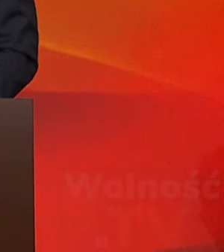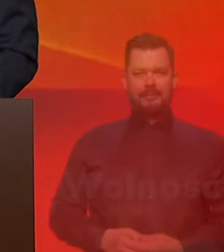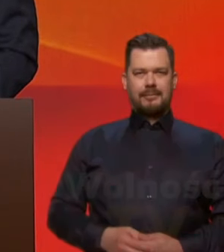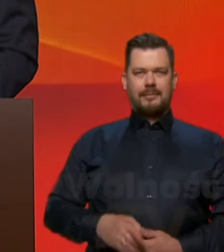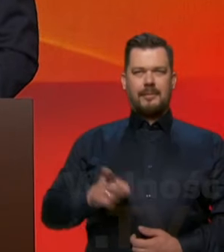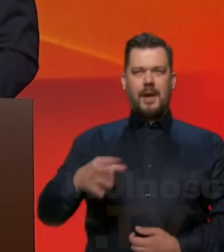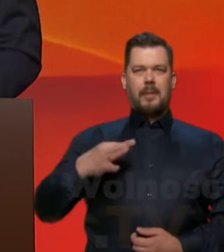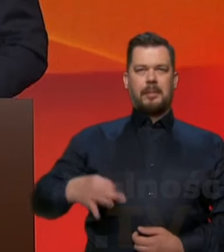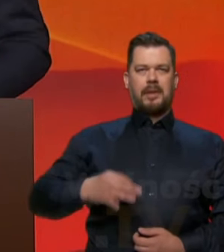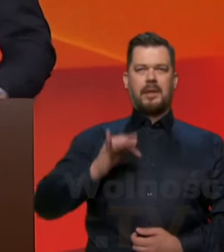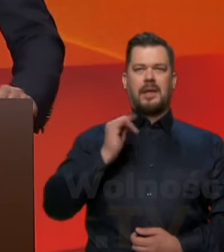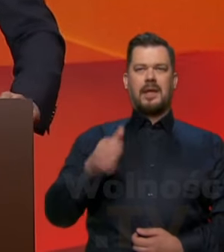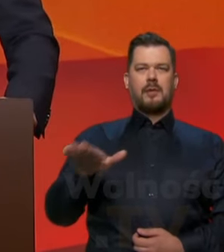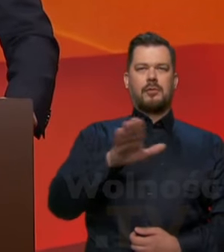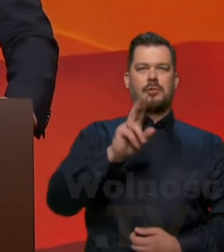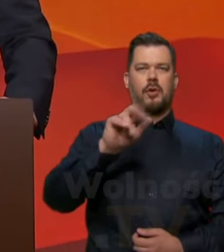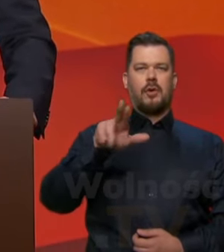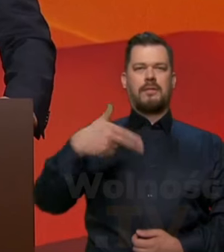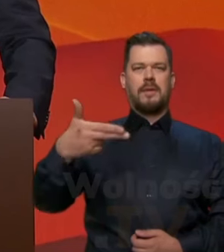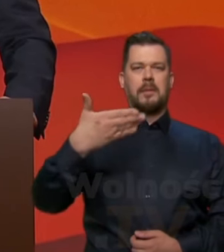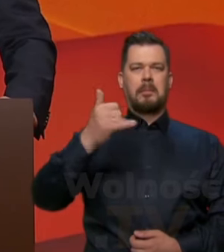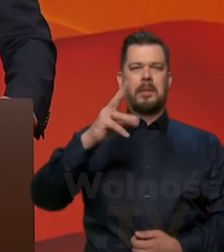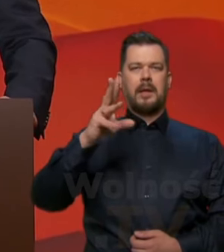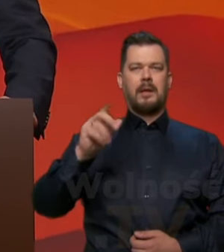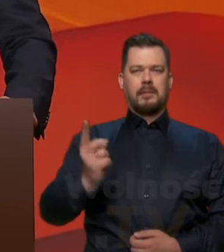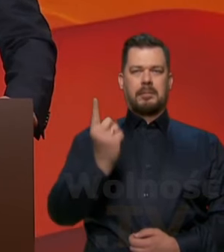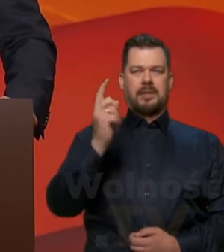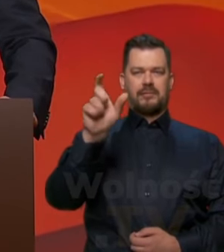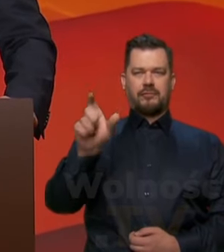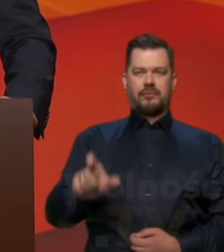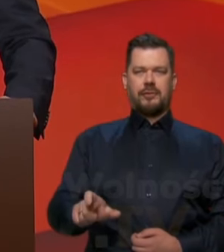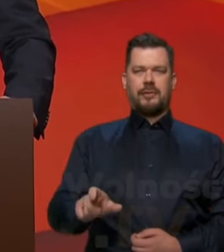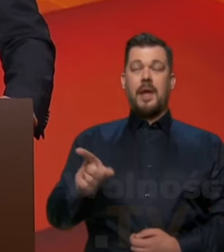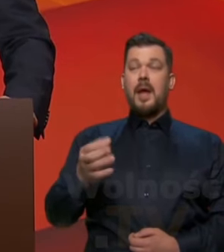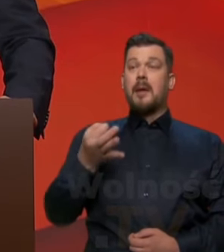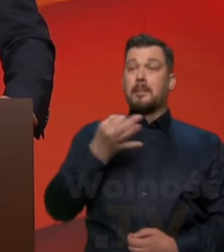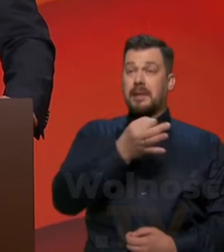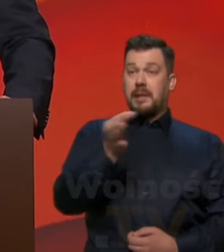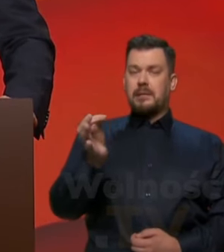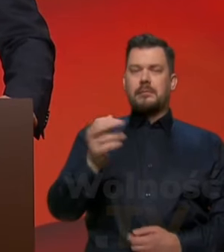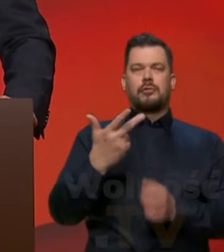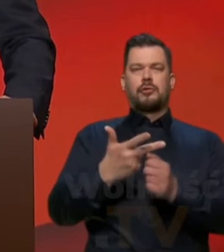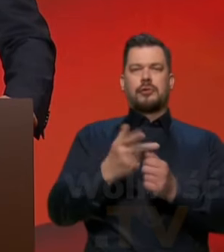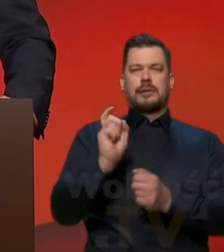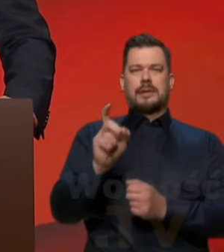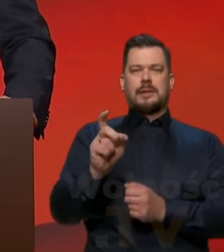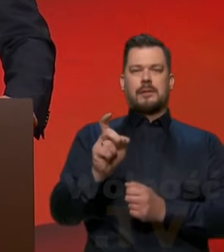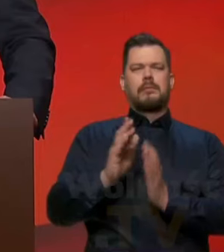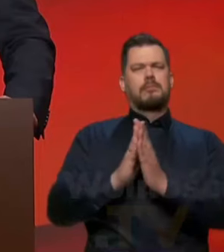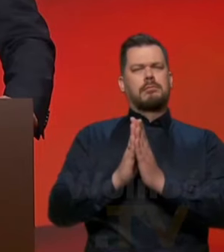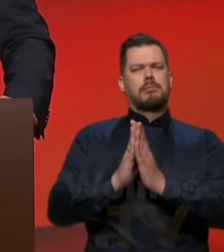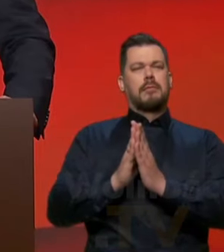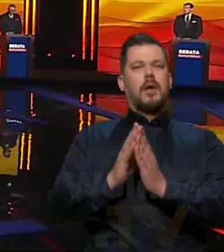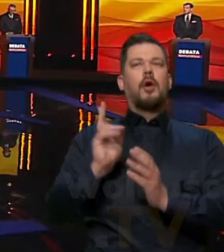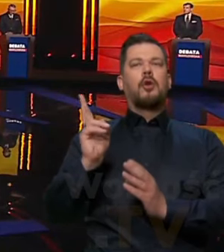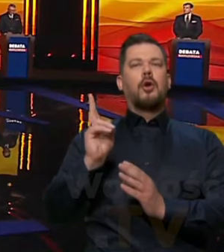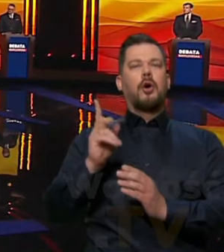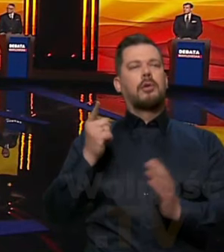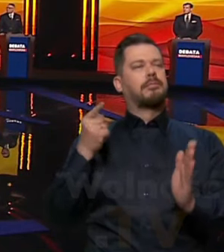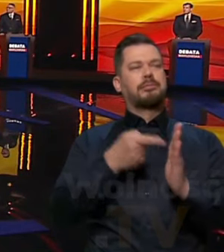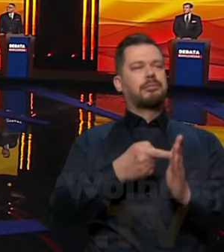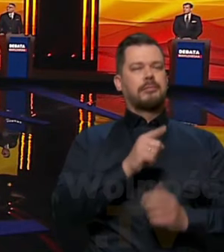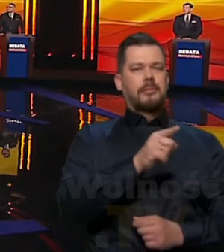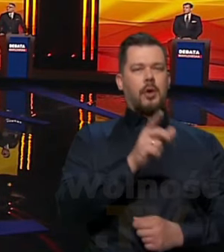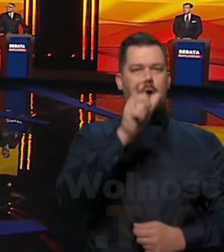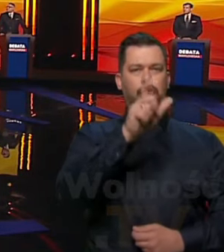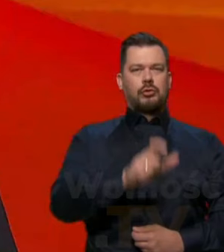Pan Janusz Korwin-Mikke zada pytanie jako pierwszy. Przypominamy, że na to pytanie jest 30 sekund. Prosimy o nie, a także informacje, kto jest jego adresatem. Mam